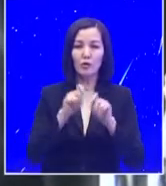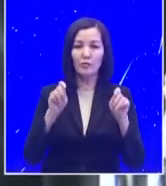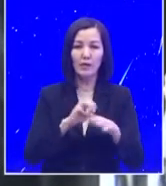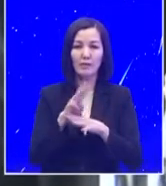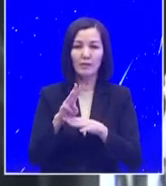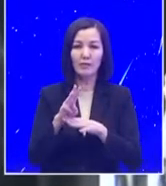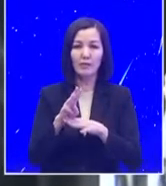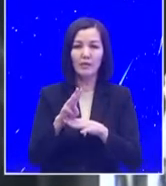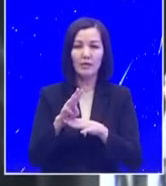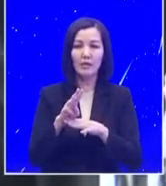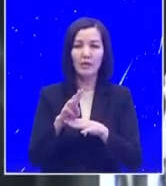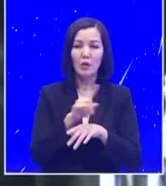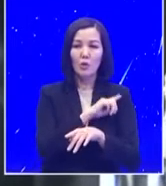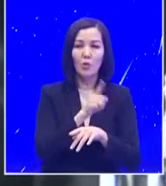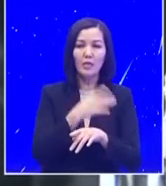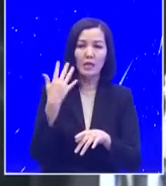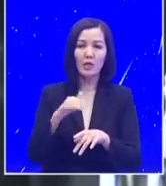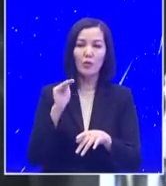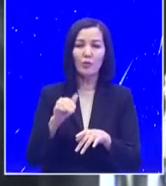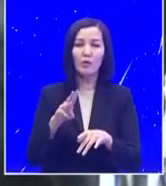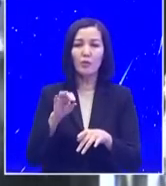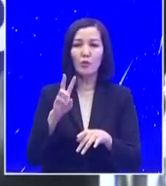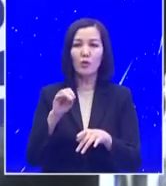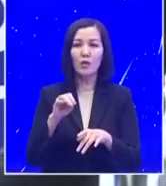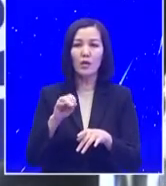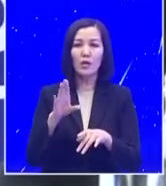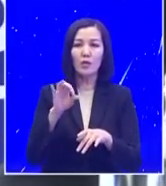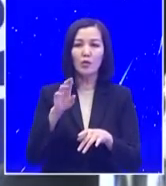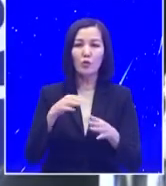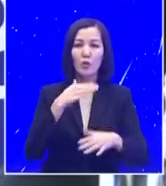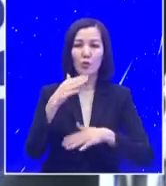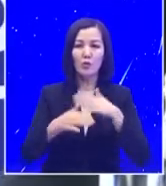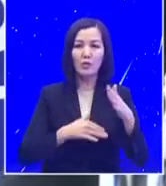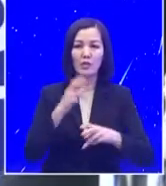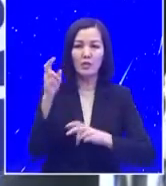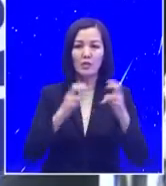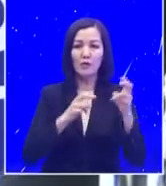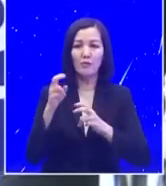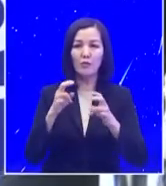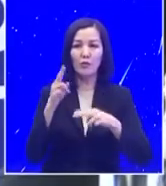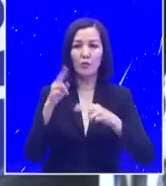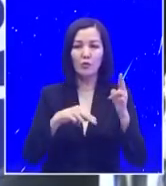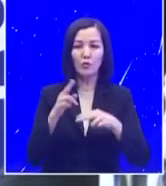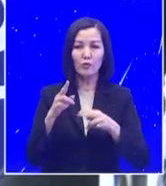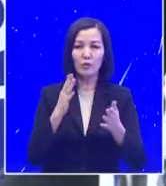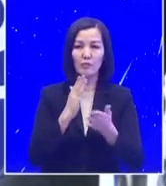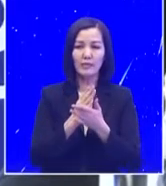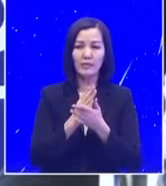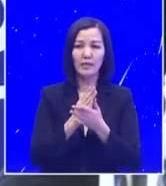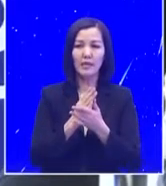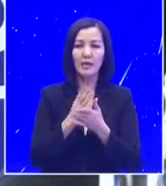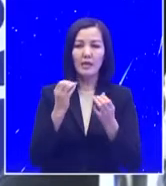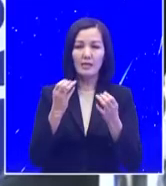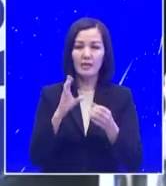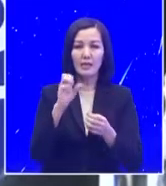етілетін қуаттылығы 20 мың тоннаға дейін сояны өңдейтін заводтың құрылысы. Сондай-ақ